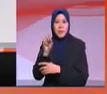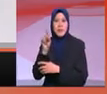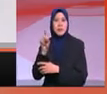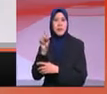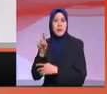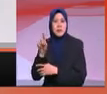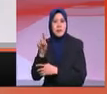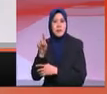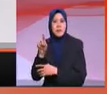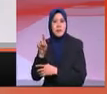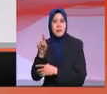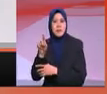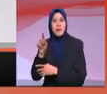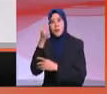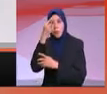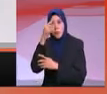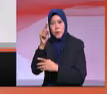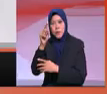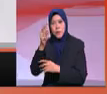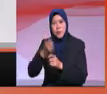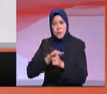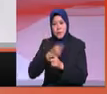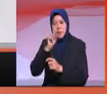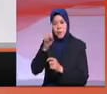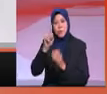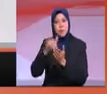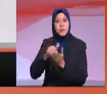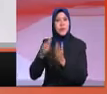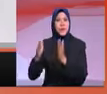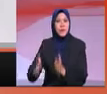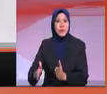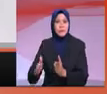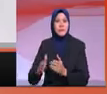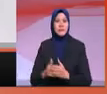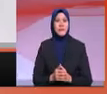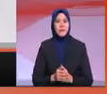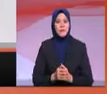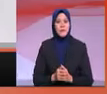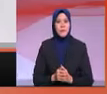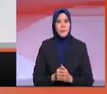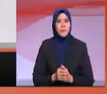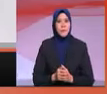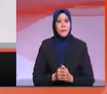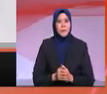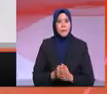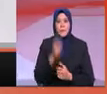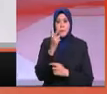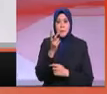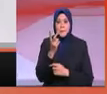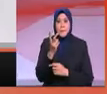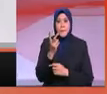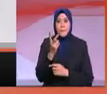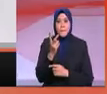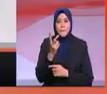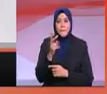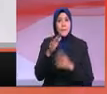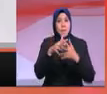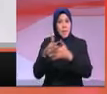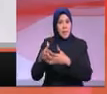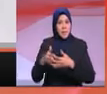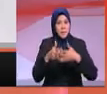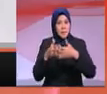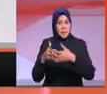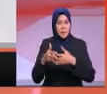55.11 untuk setiap 1,000 penduduk. Jadi kalau kita lihat untuk negara US